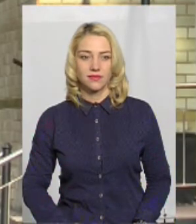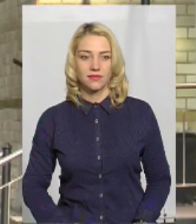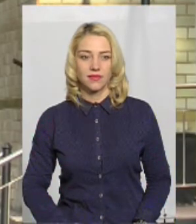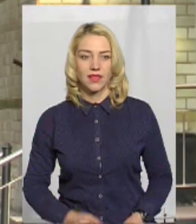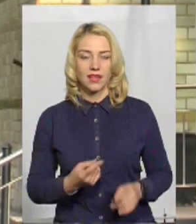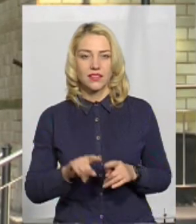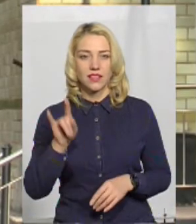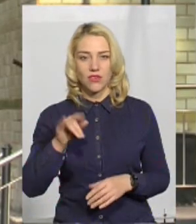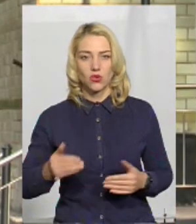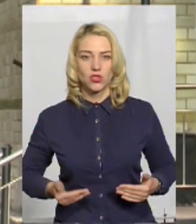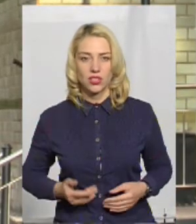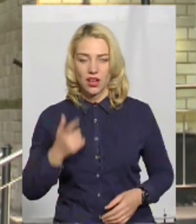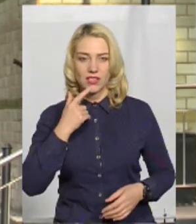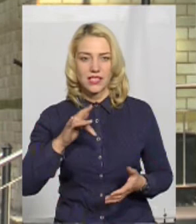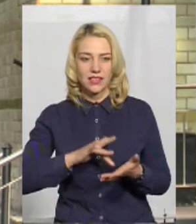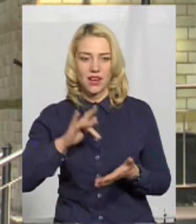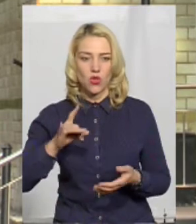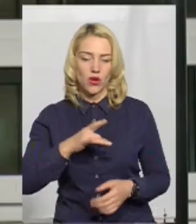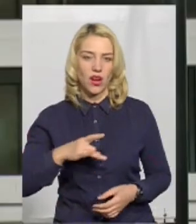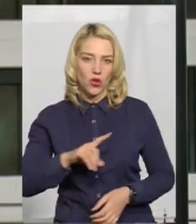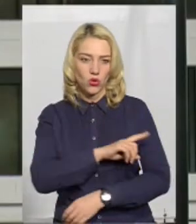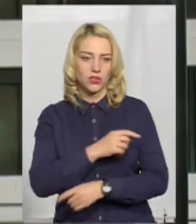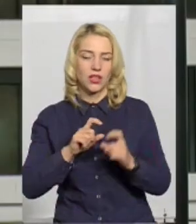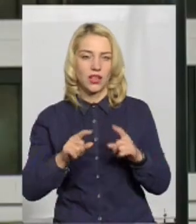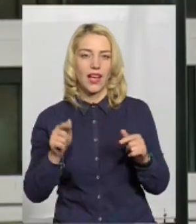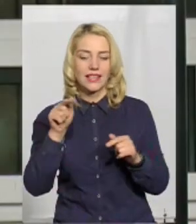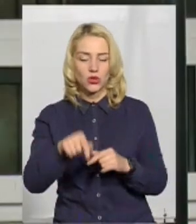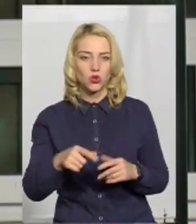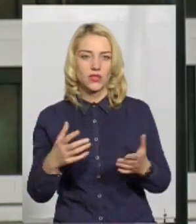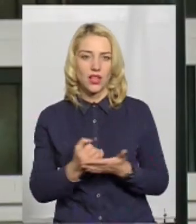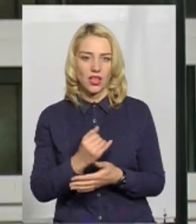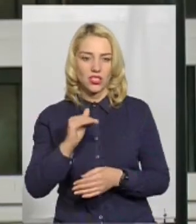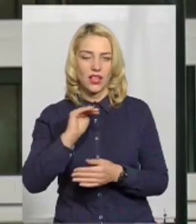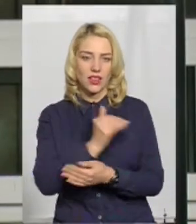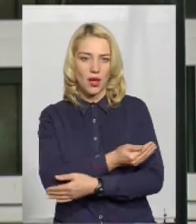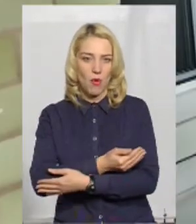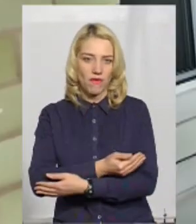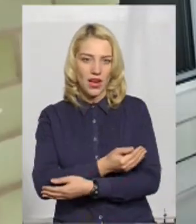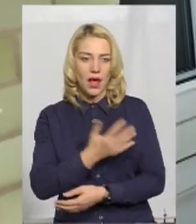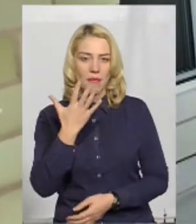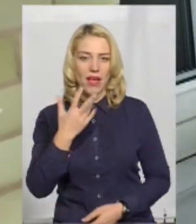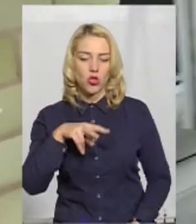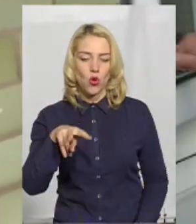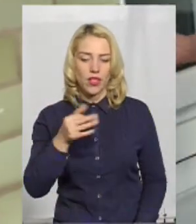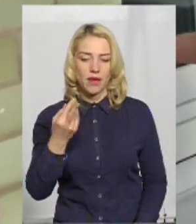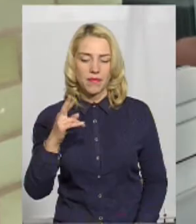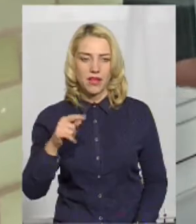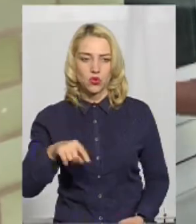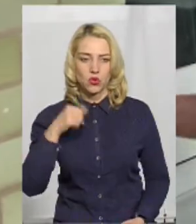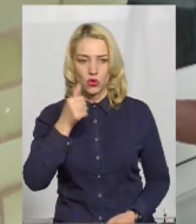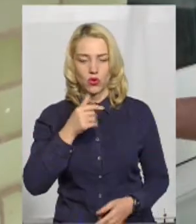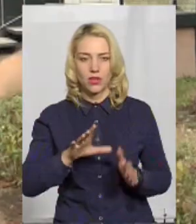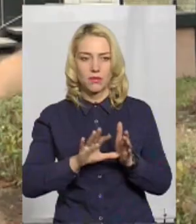Це вікно життя Красилівської центральної районної лікарні. Саме тут знайшли немовля 5 липня цього року, пригадує старша акушерка